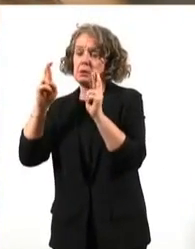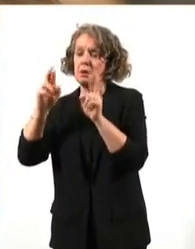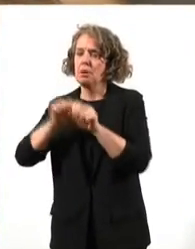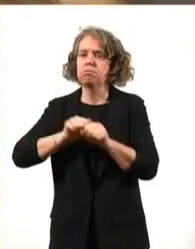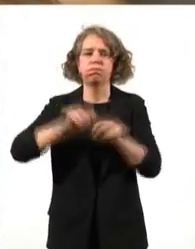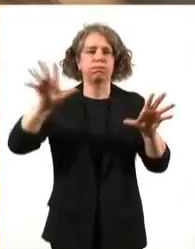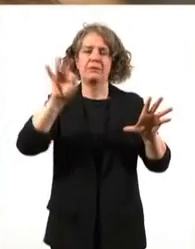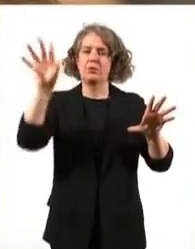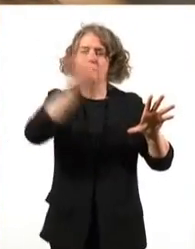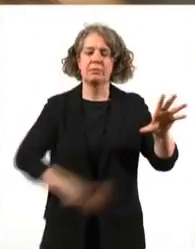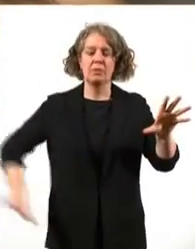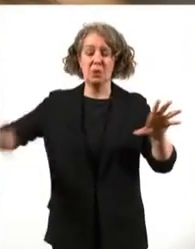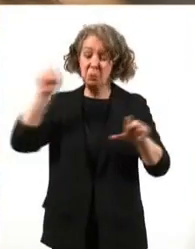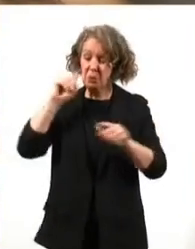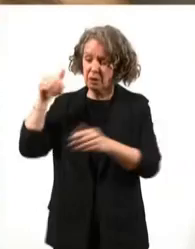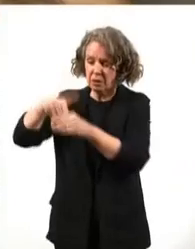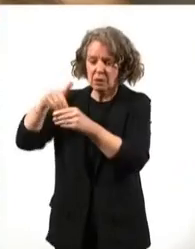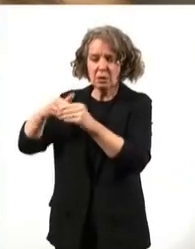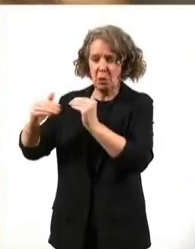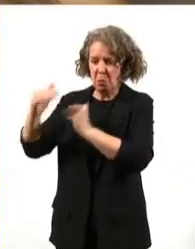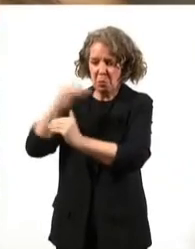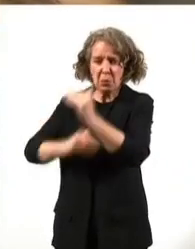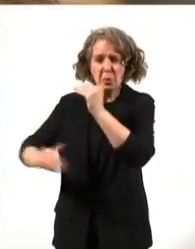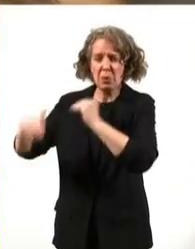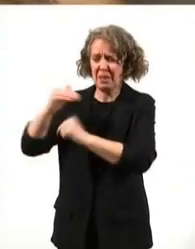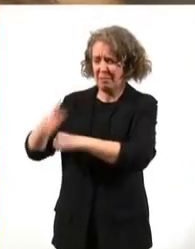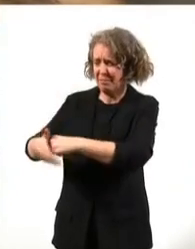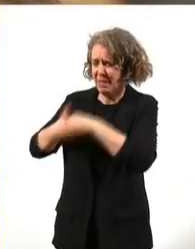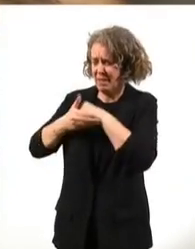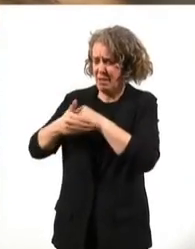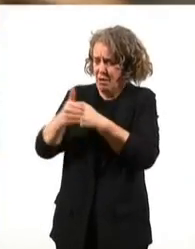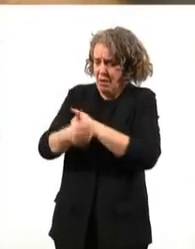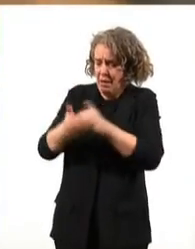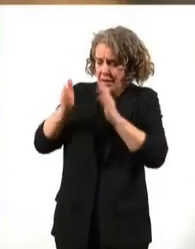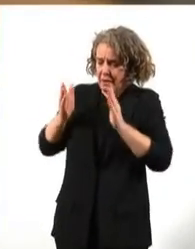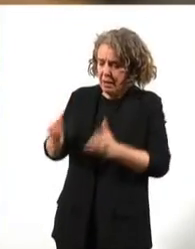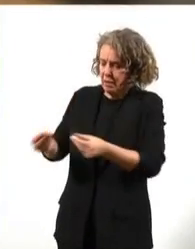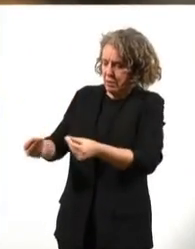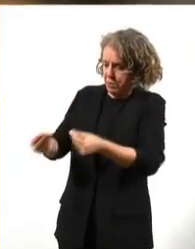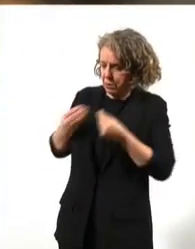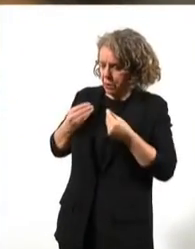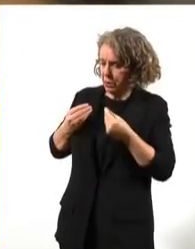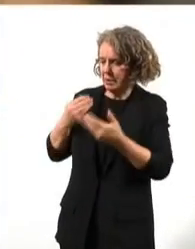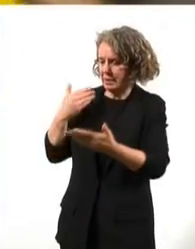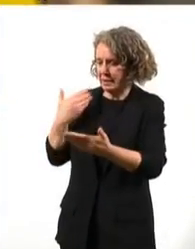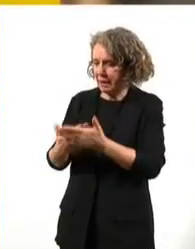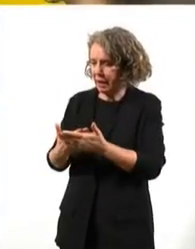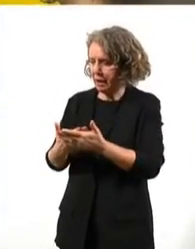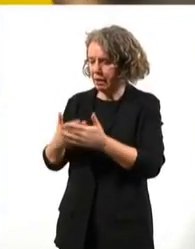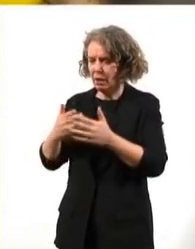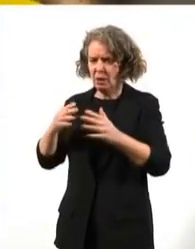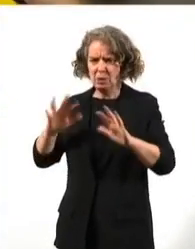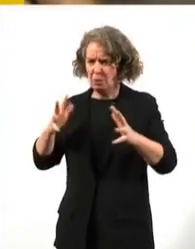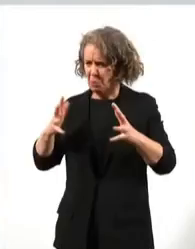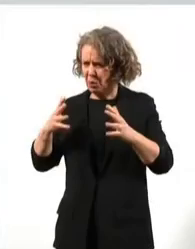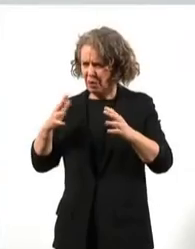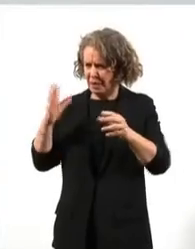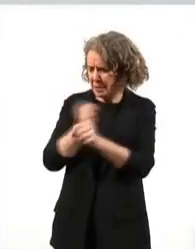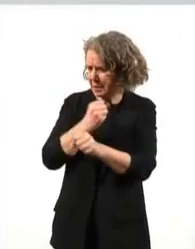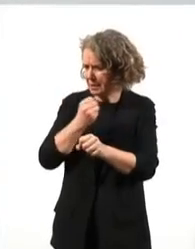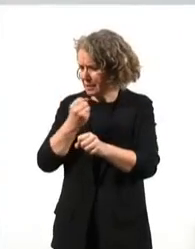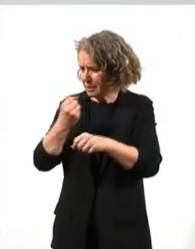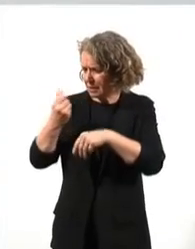un programme qui nous encadre et qui nous, enfin voilà, il nous donne les clés pour réussir au mieux en